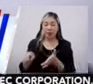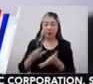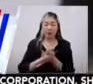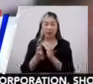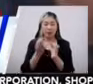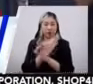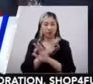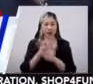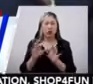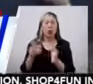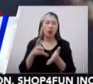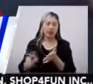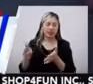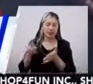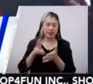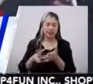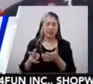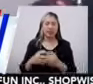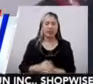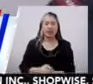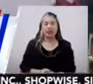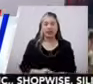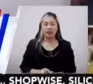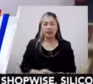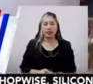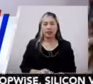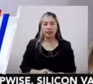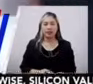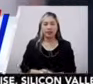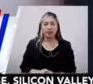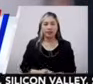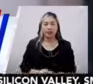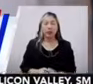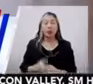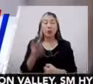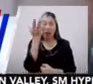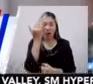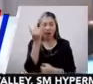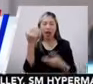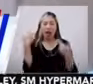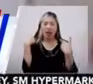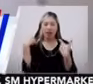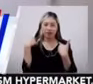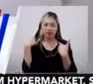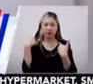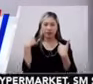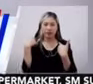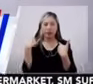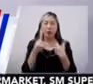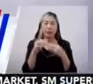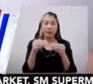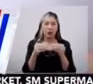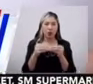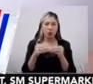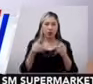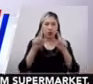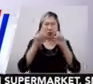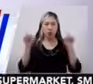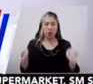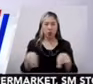sa Tarlac RTC, ay agad namang isa-serve yung arrest order laban sa kanya. So